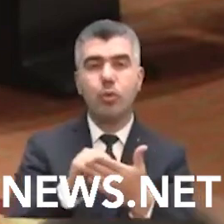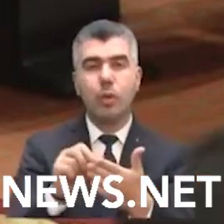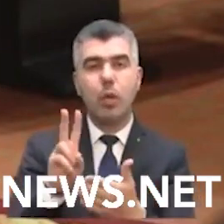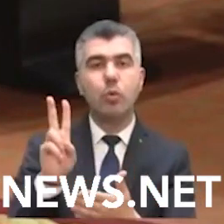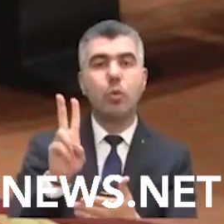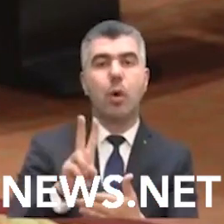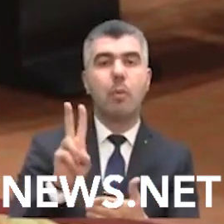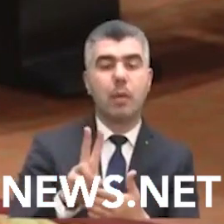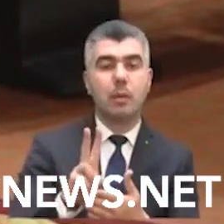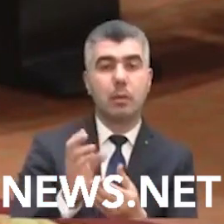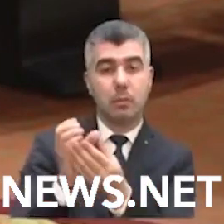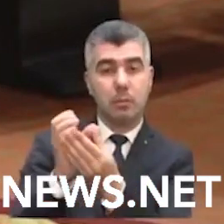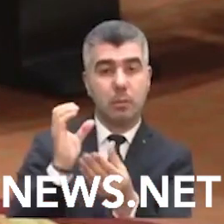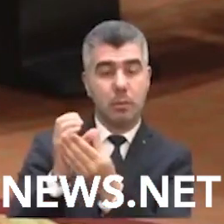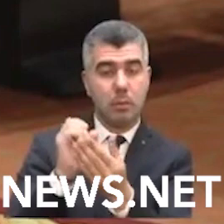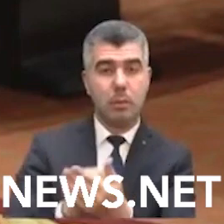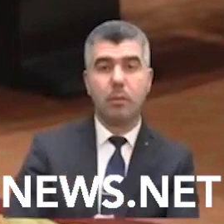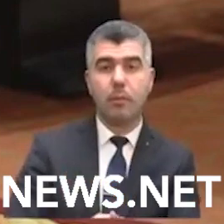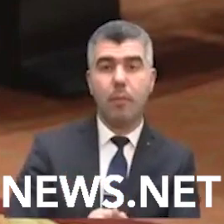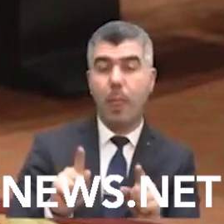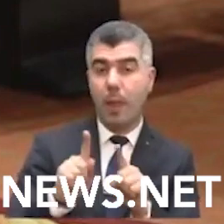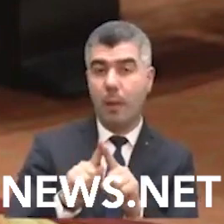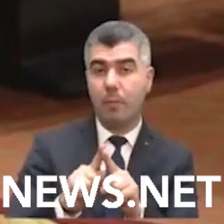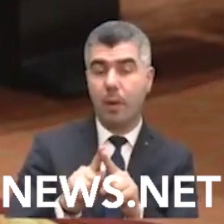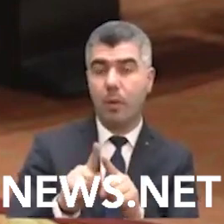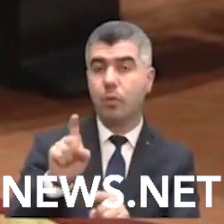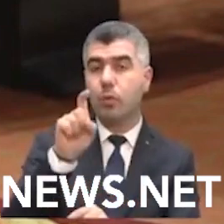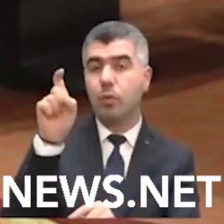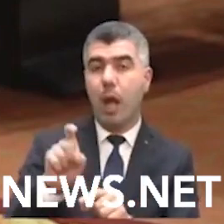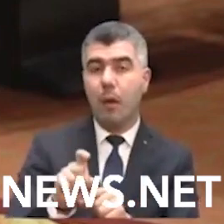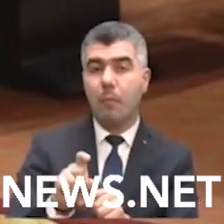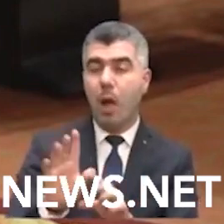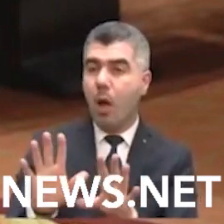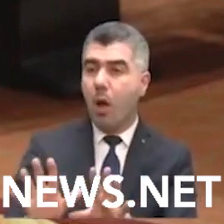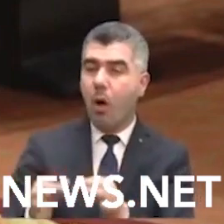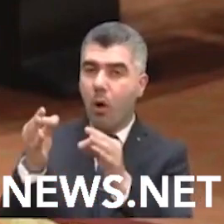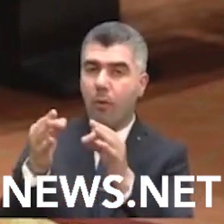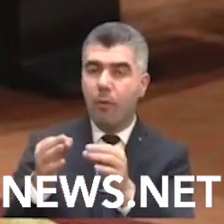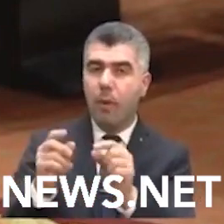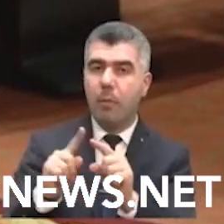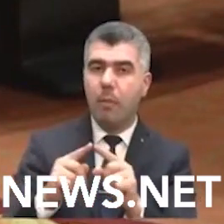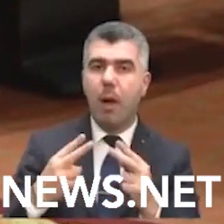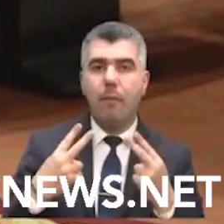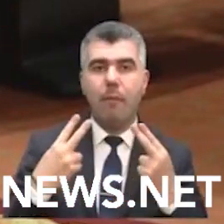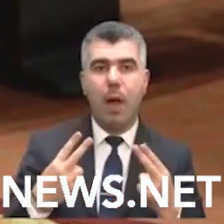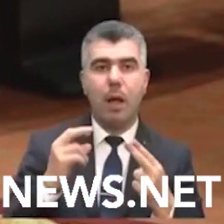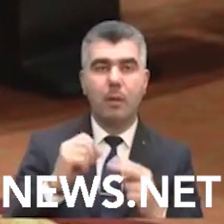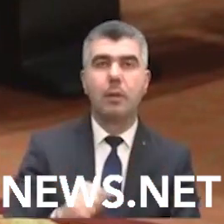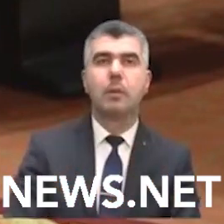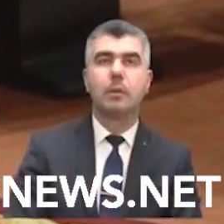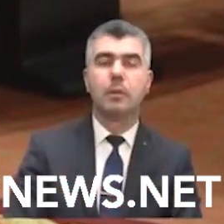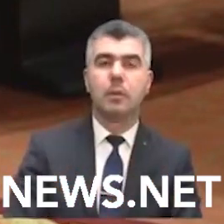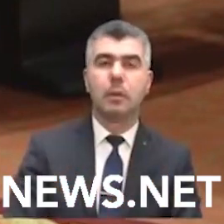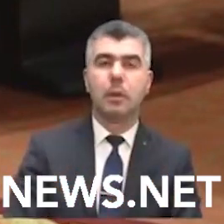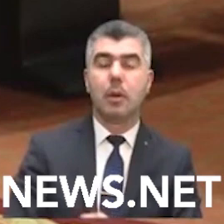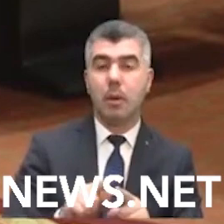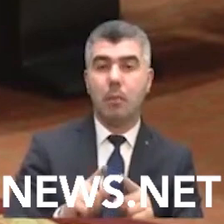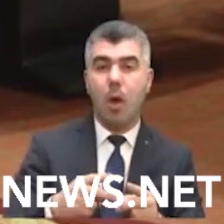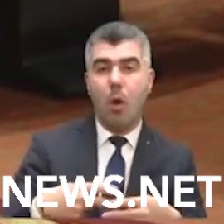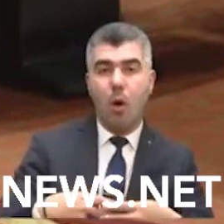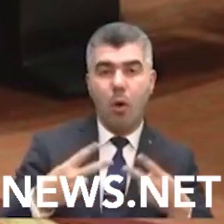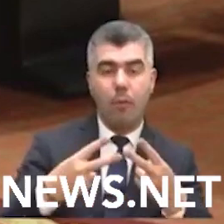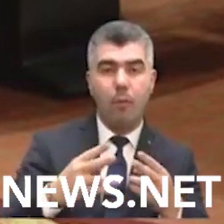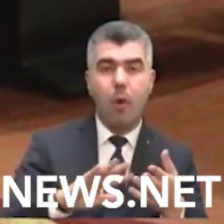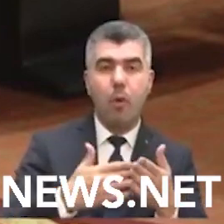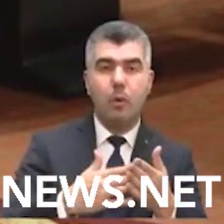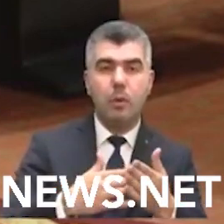الحافلات، والذي سيمكن السلطات المفوضة من اختيار الأنسب للحافلات وامتلاكها، وذلك عبر الإعلان عن طلبات